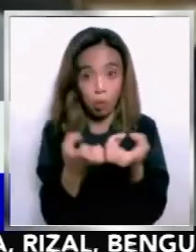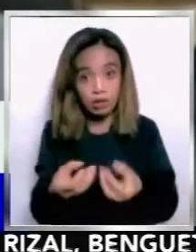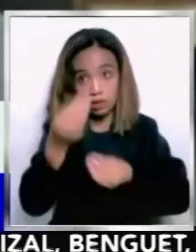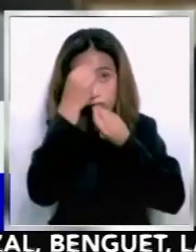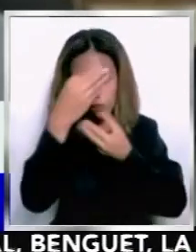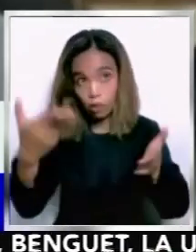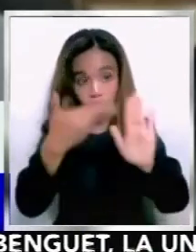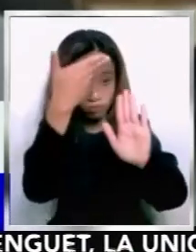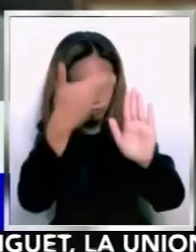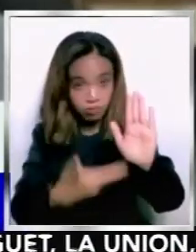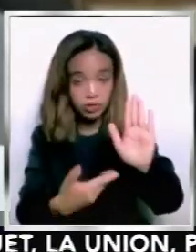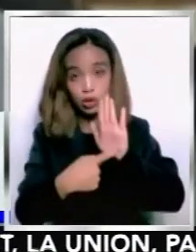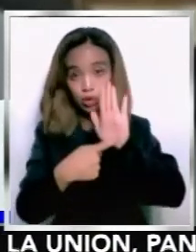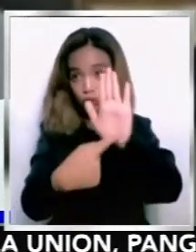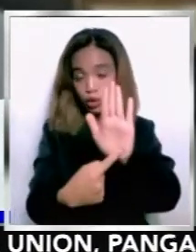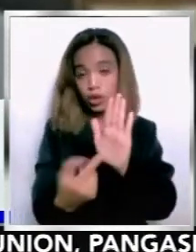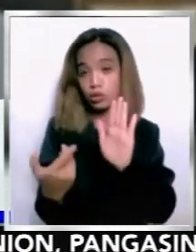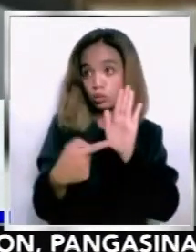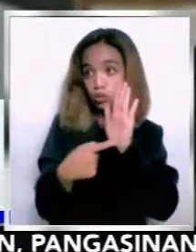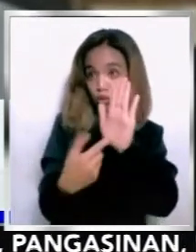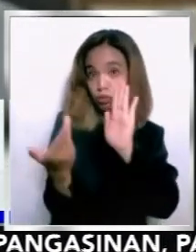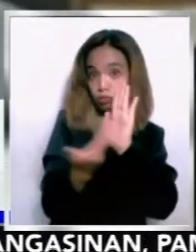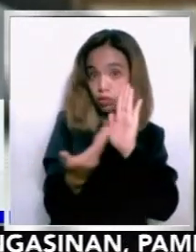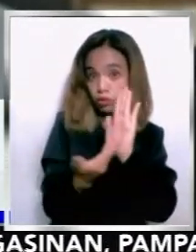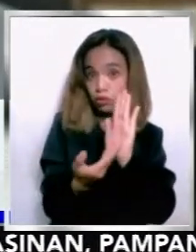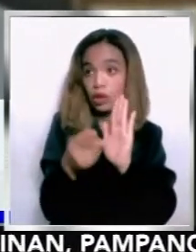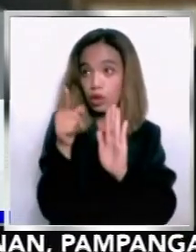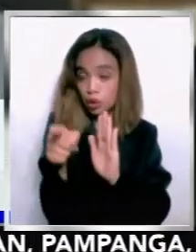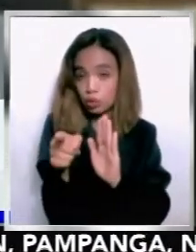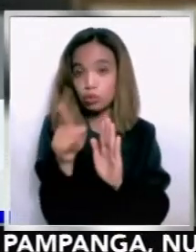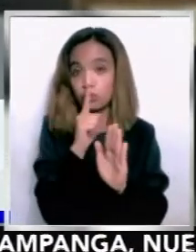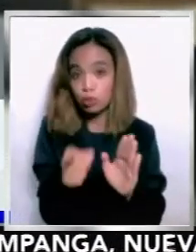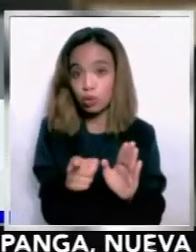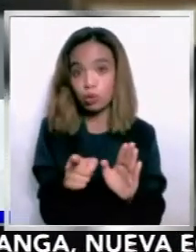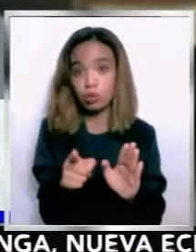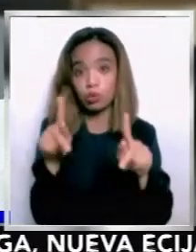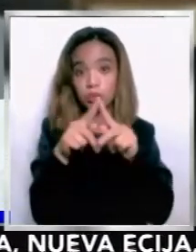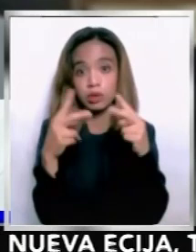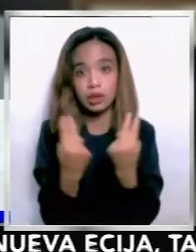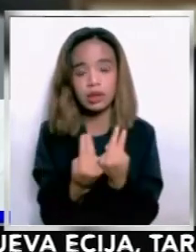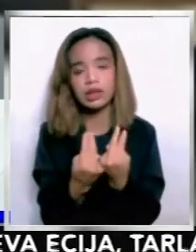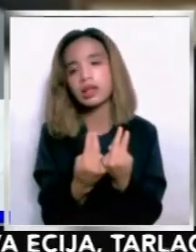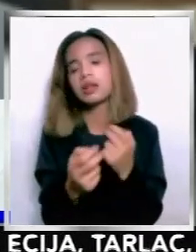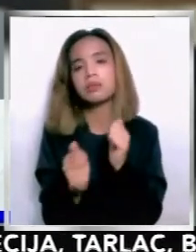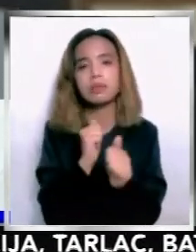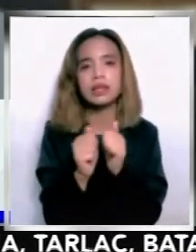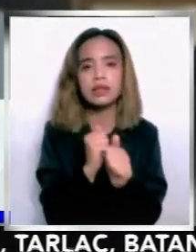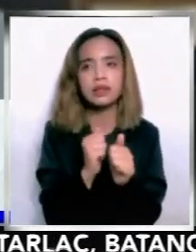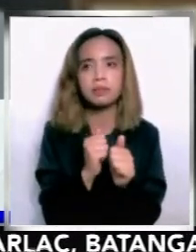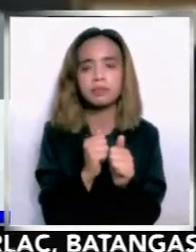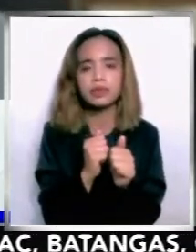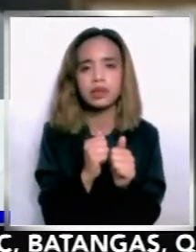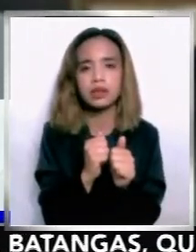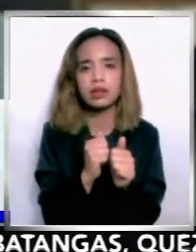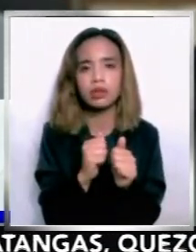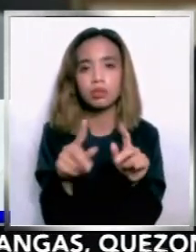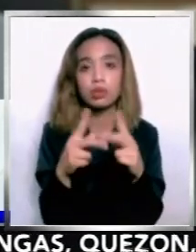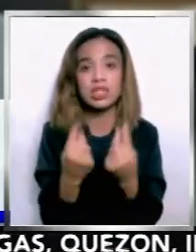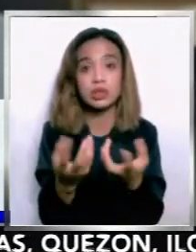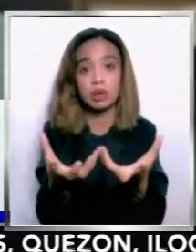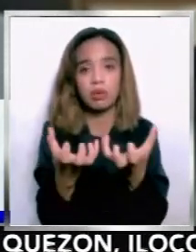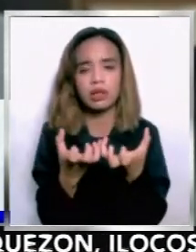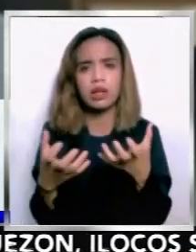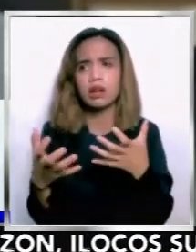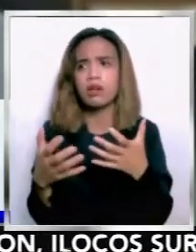to prove to the electorate that you really deserve the position you are vying for, then follow whatever the